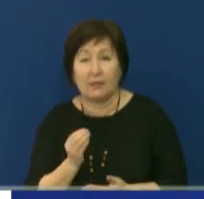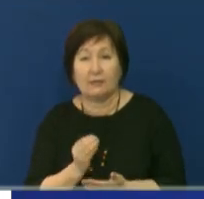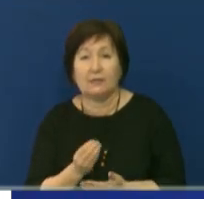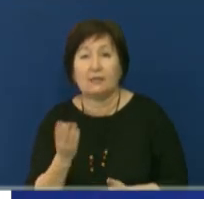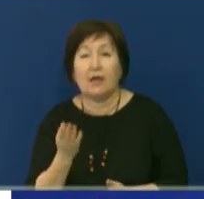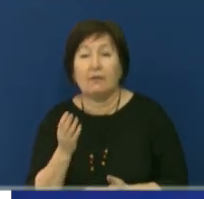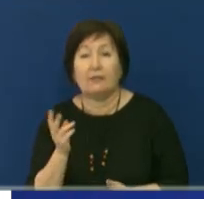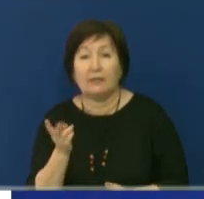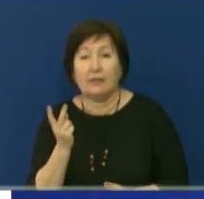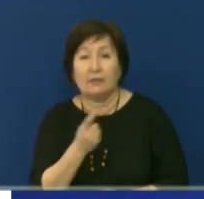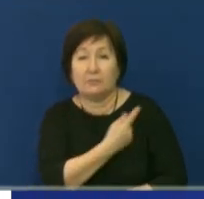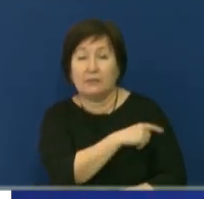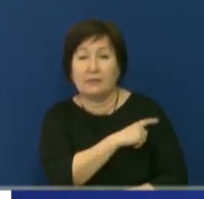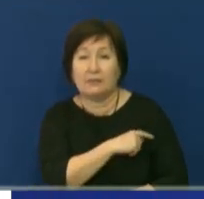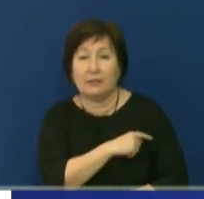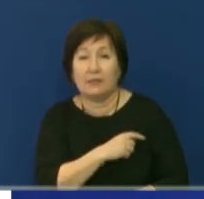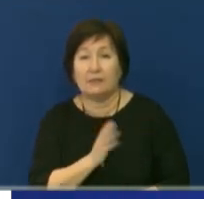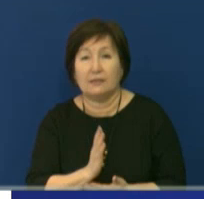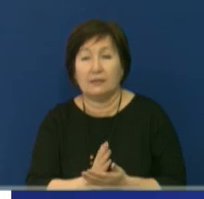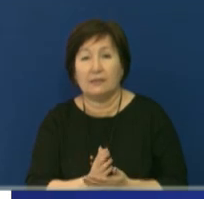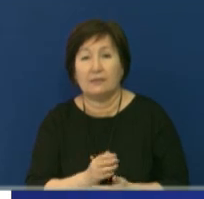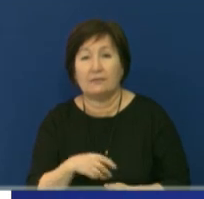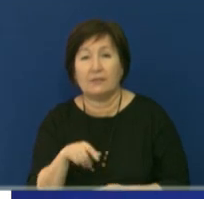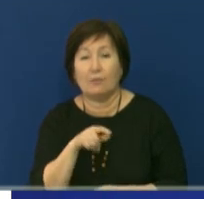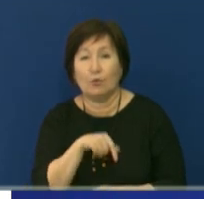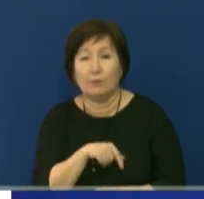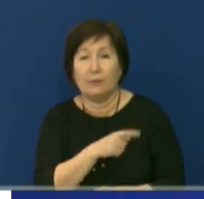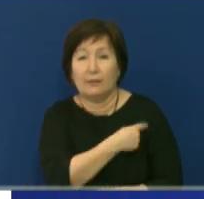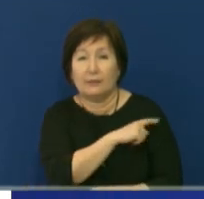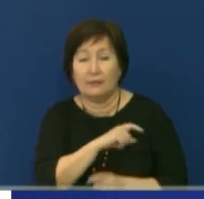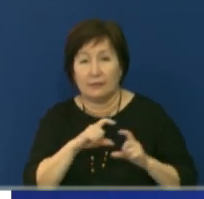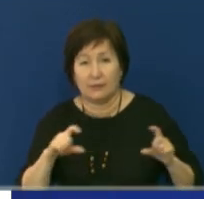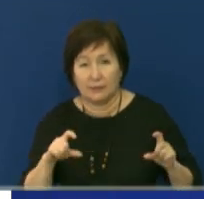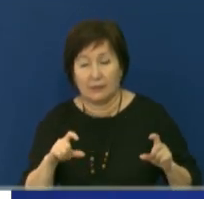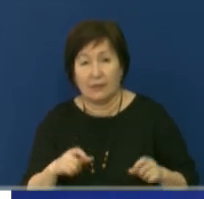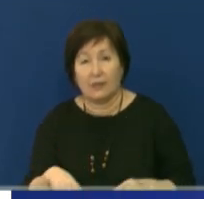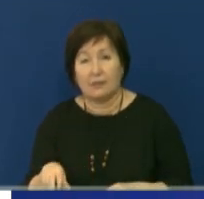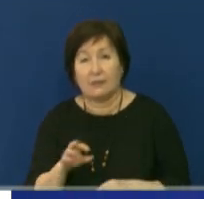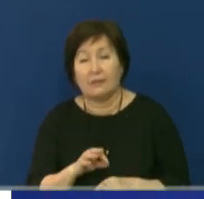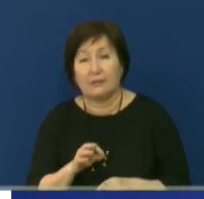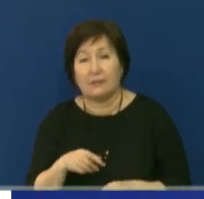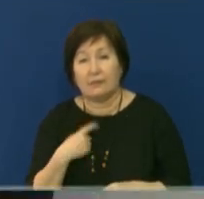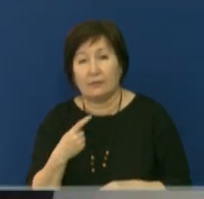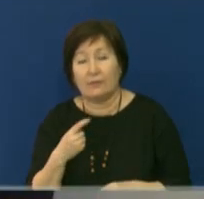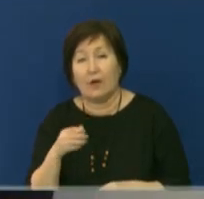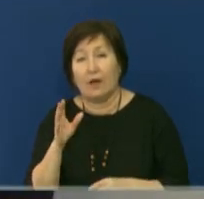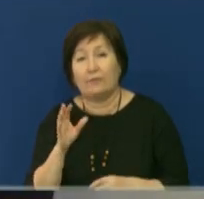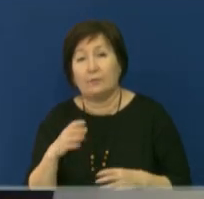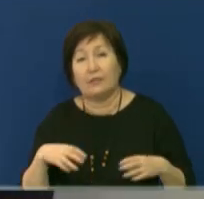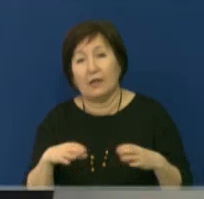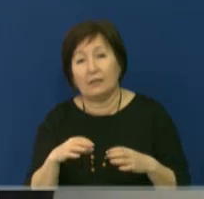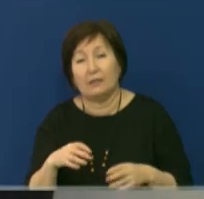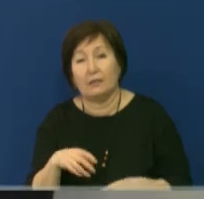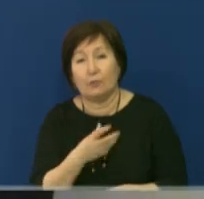сондай-ақ жалпы тәжірибедегі дәрігерлер, бригадалар бар. Олар вакцинациядан кейін болатын симптомдар туралы түсіндіреді.